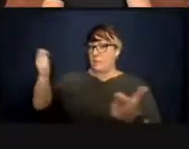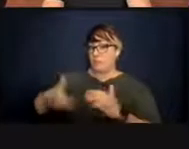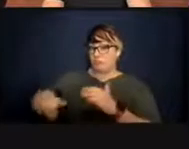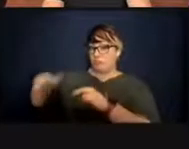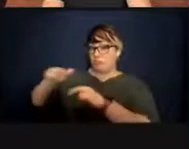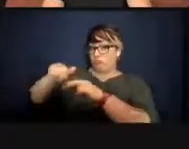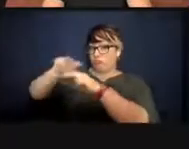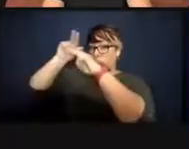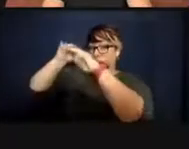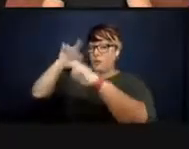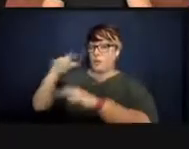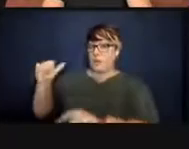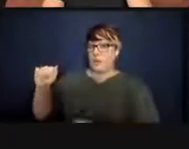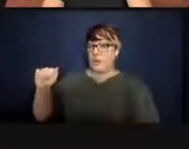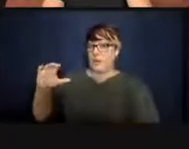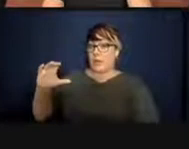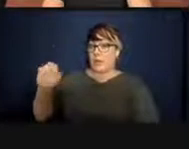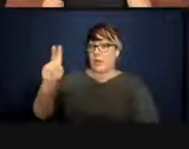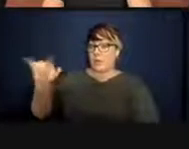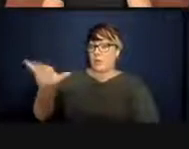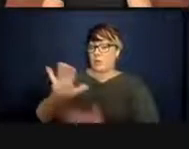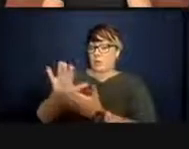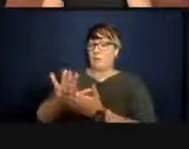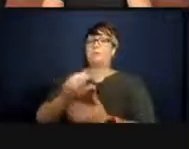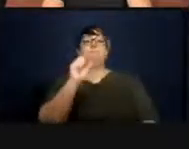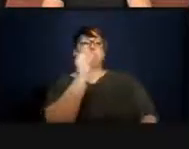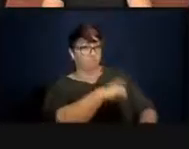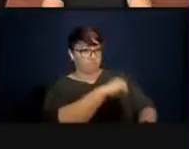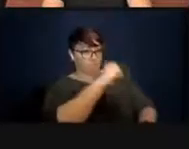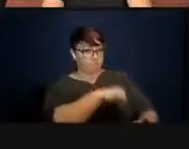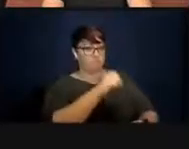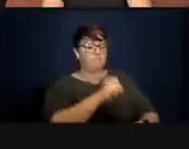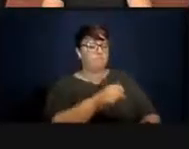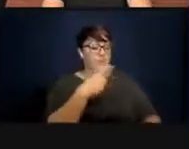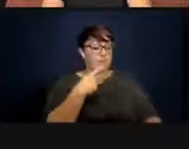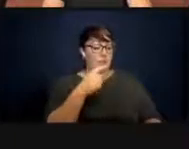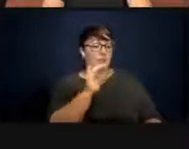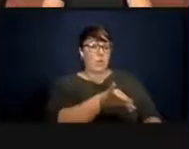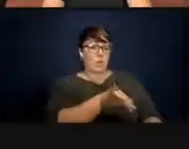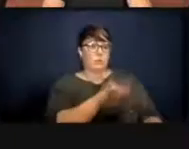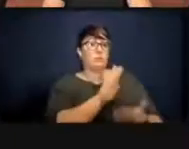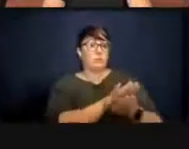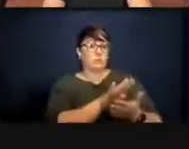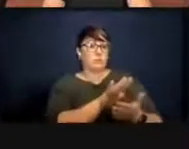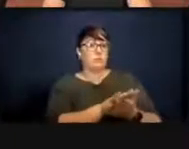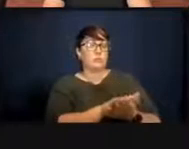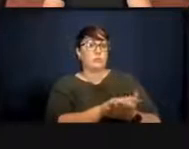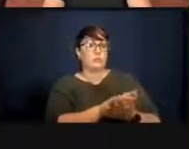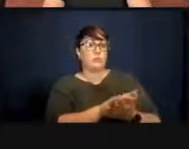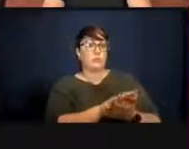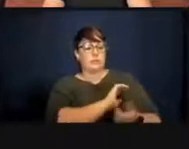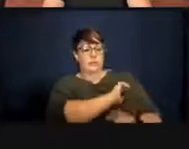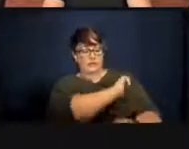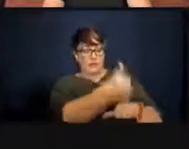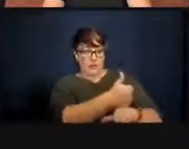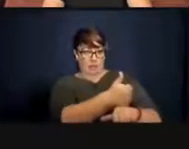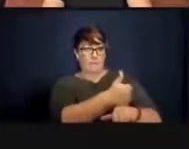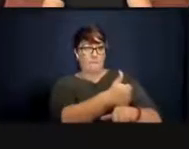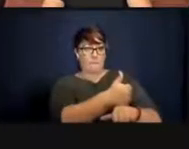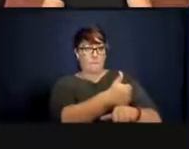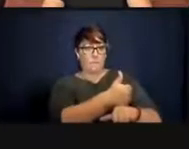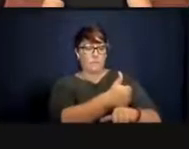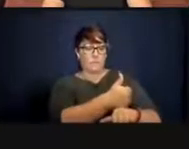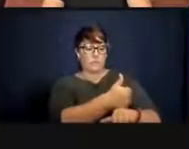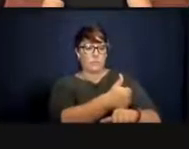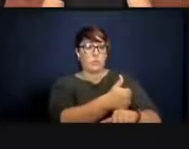takriban 75% ya wanafunzi ambao walifuzu. Tunaona kuwa katika baadhi ya shule